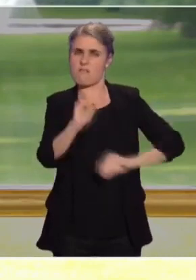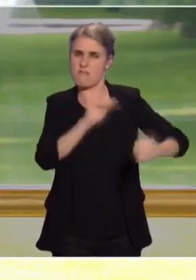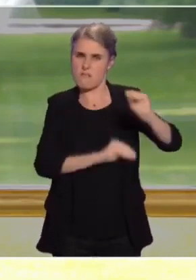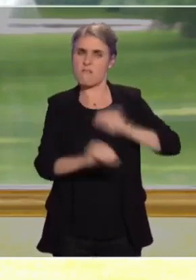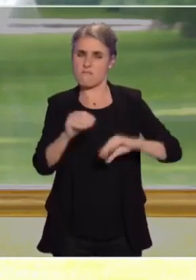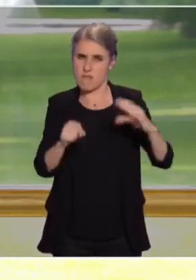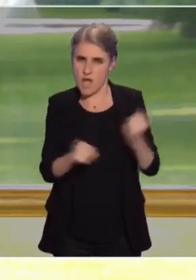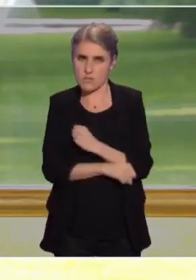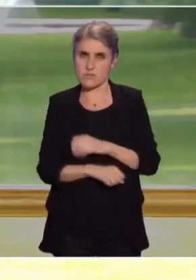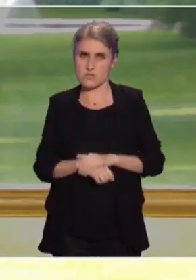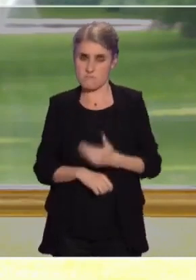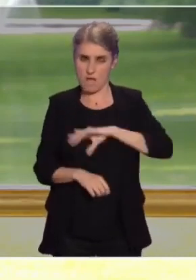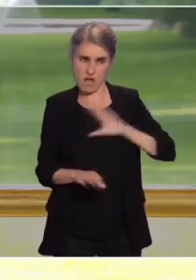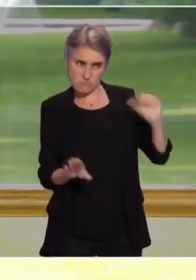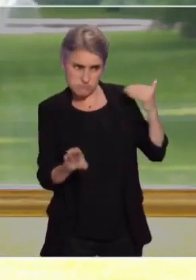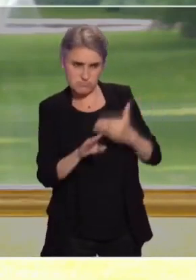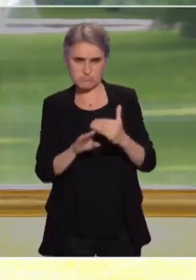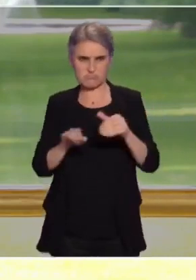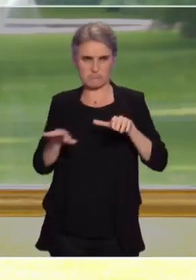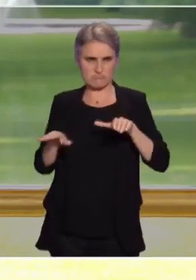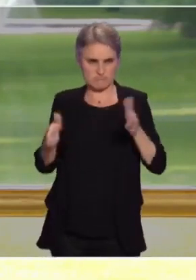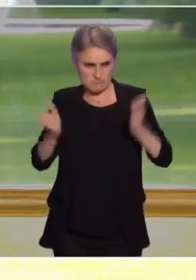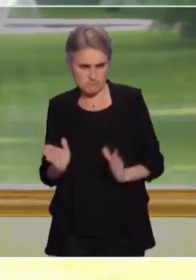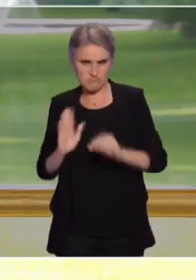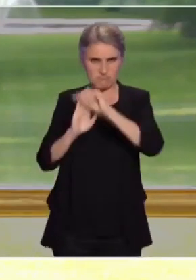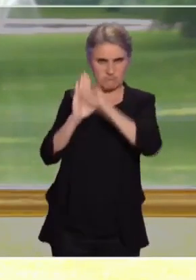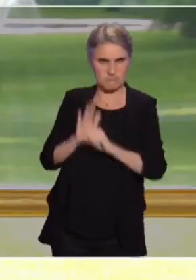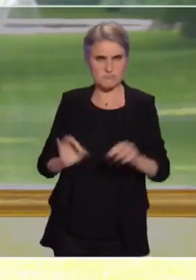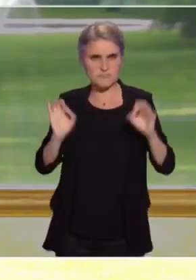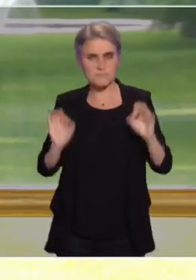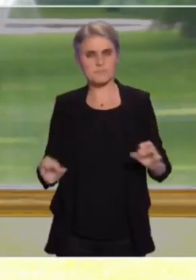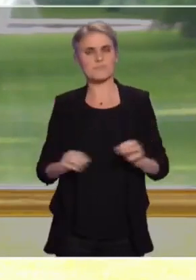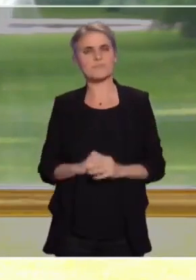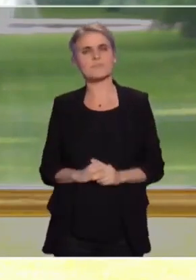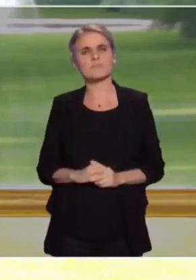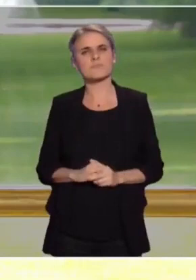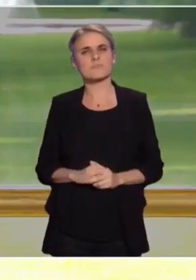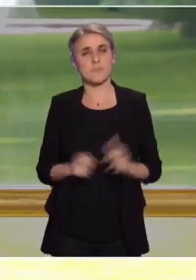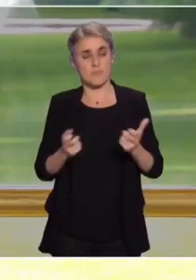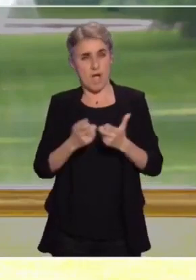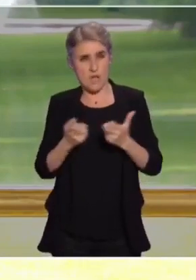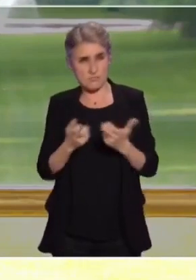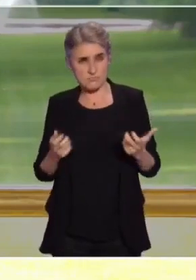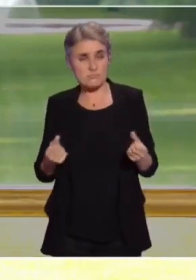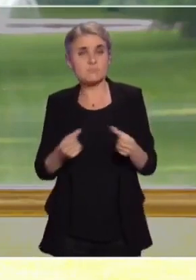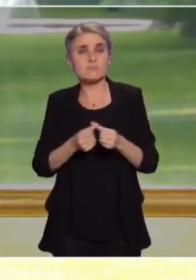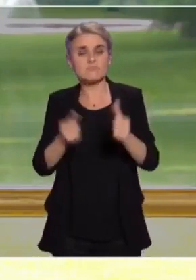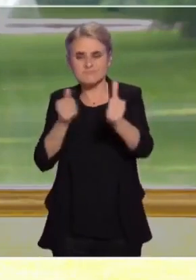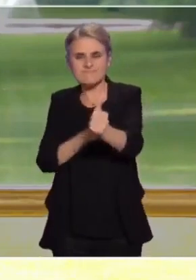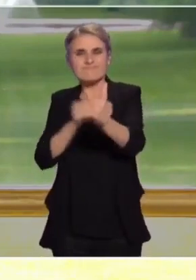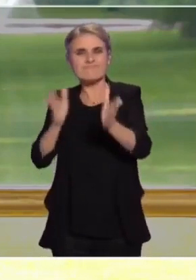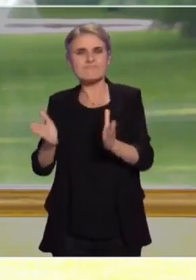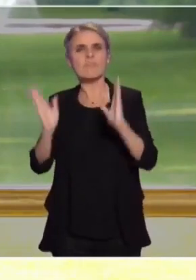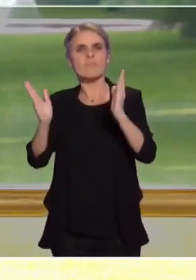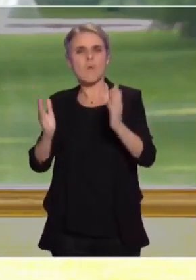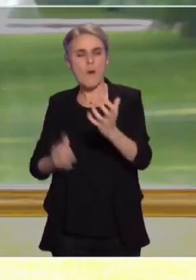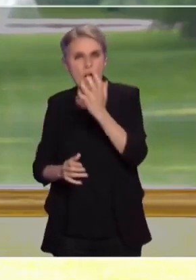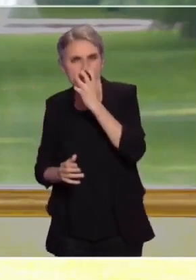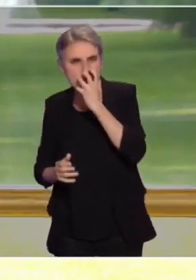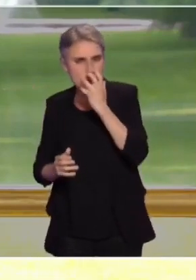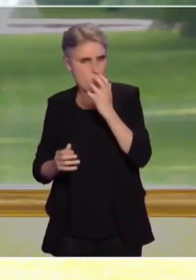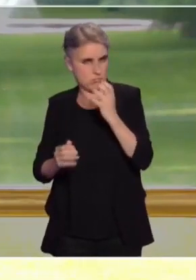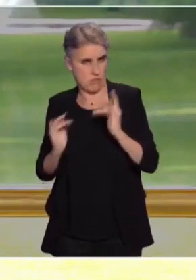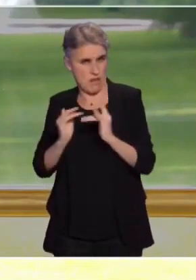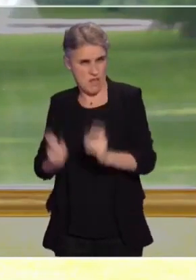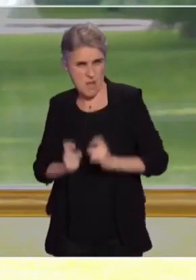par nos actions nous avons su doubler en quelques jours nos capacités de réanimation organiser des transferts